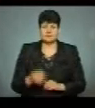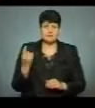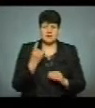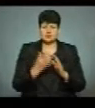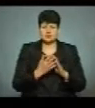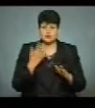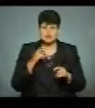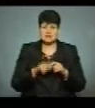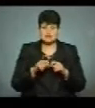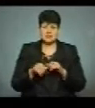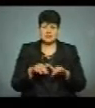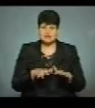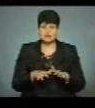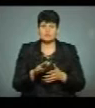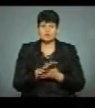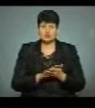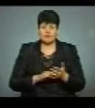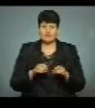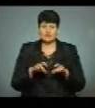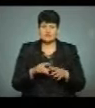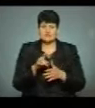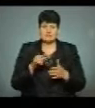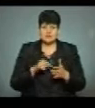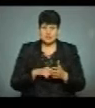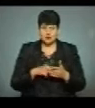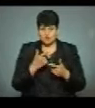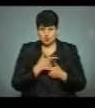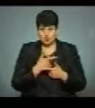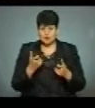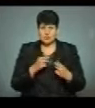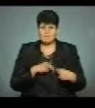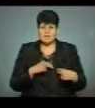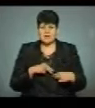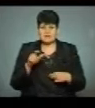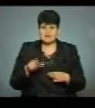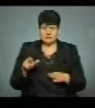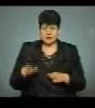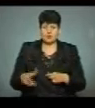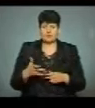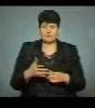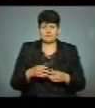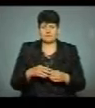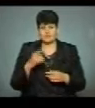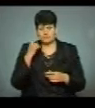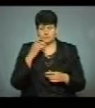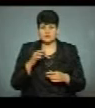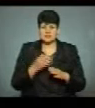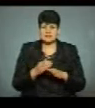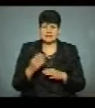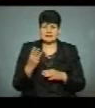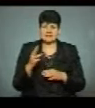Першочергові слідчі дії тривають. Вирішується питання щодо оголошення працівнику поліції підозри за частиною 3